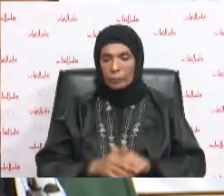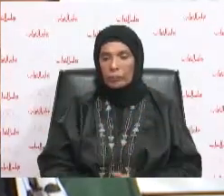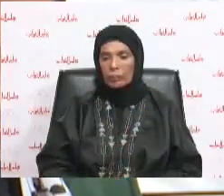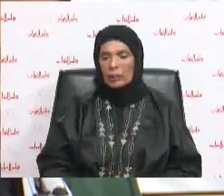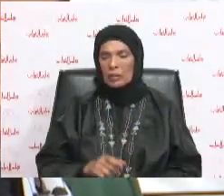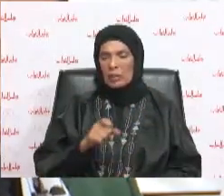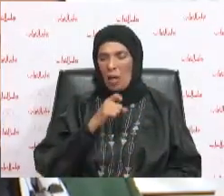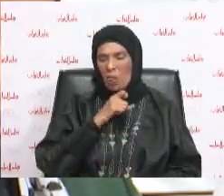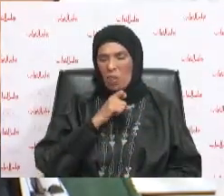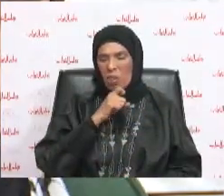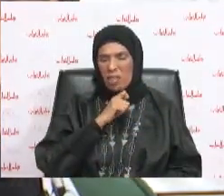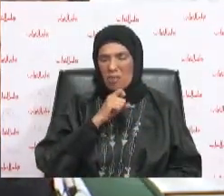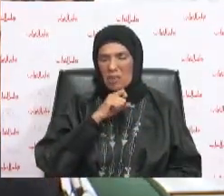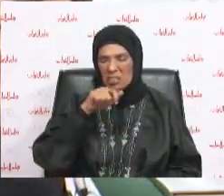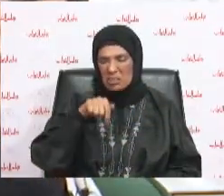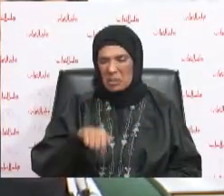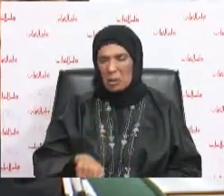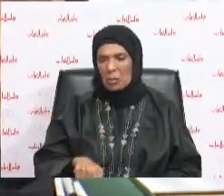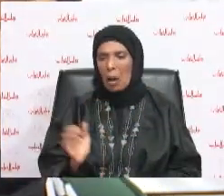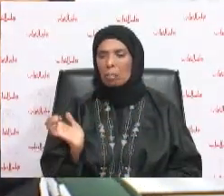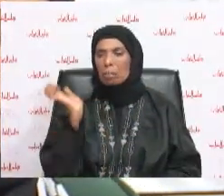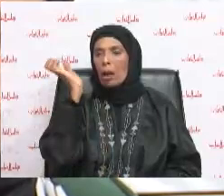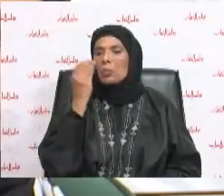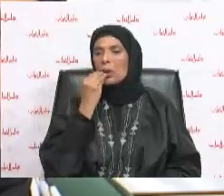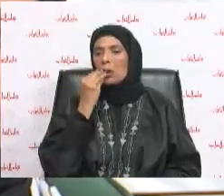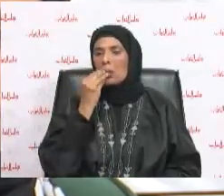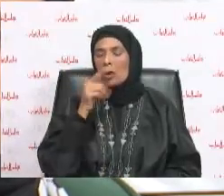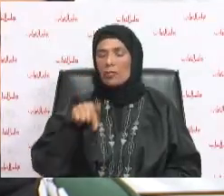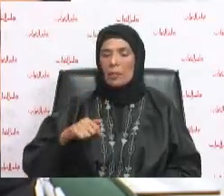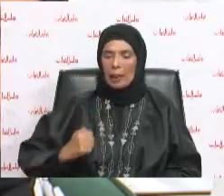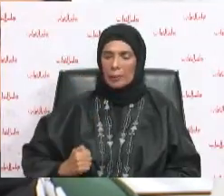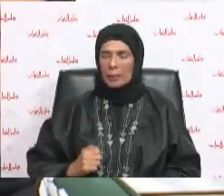الضعف الموجود في منظومة الأمن الغذائي لمملكة البحرين.